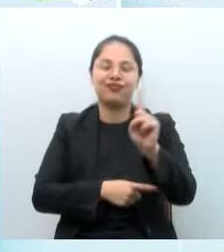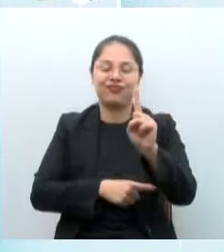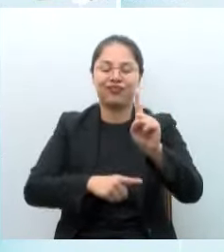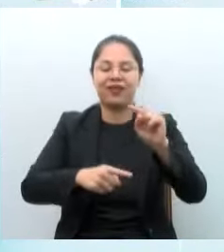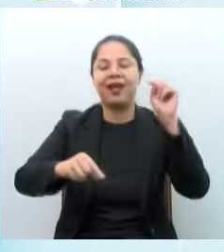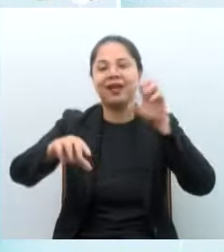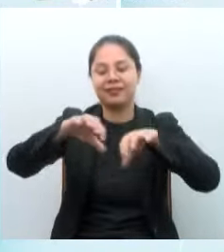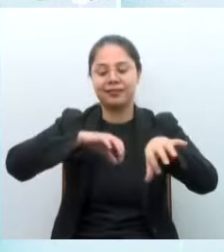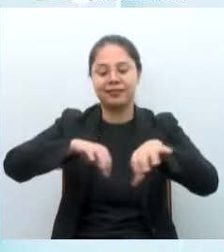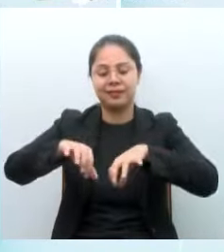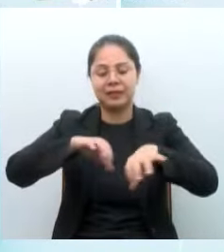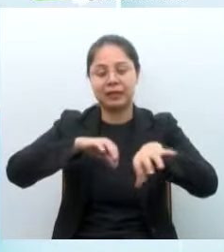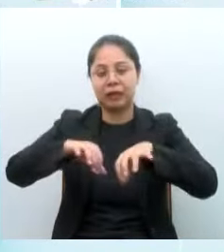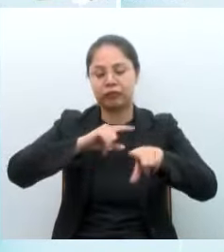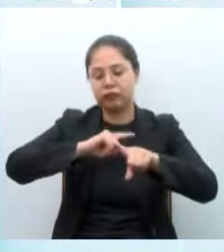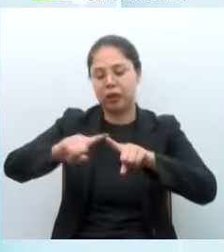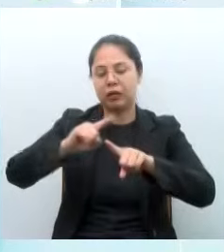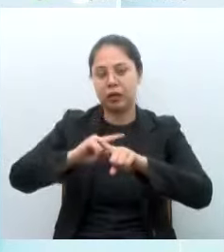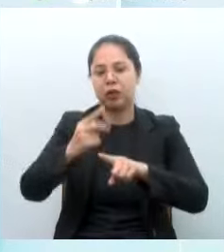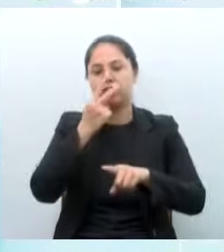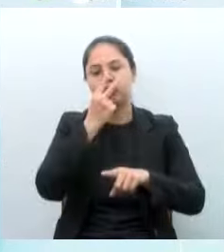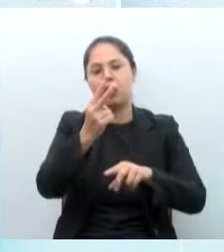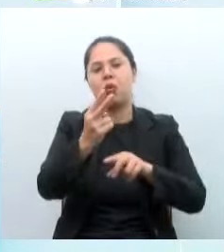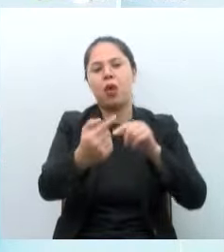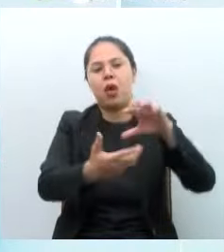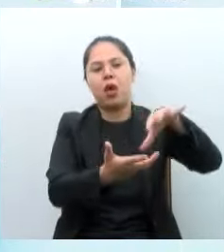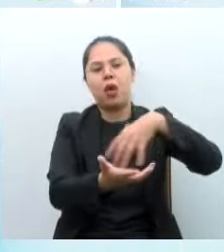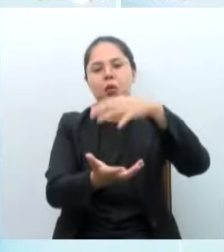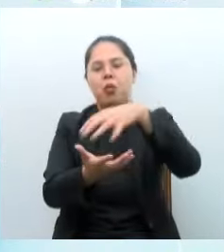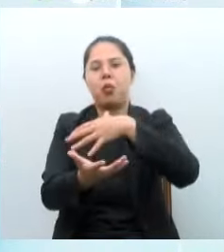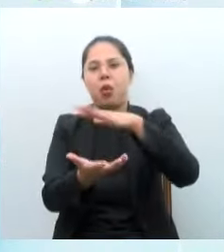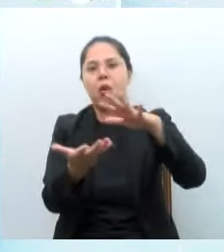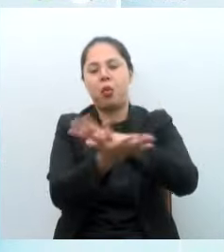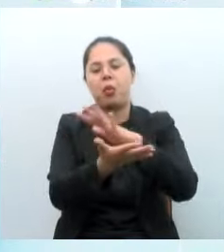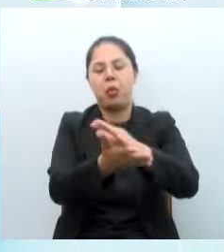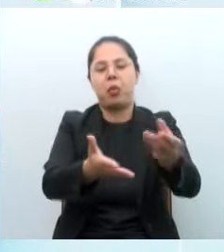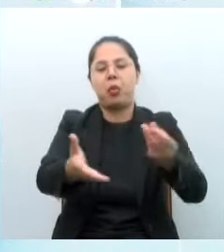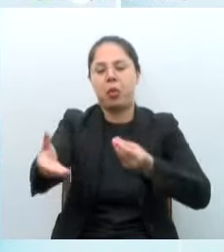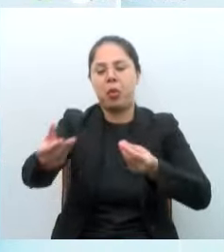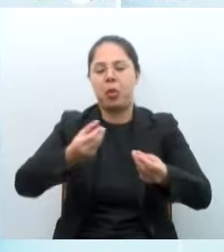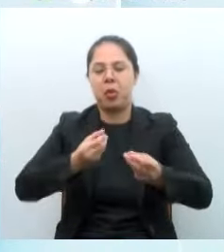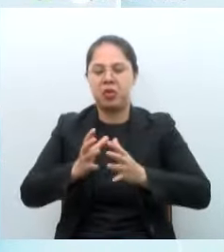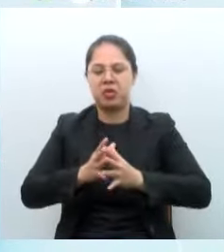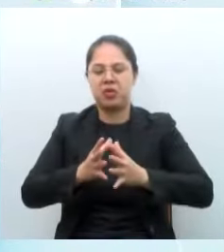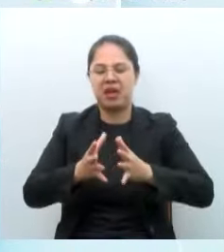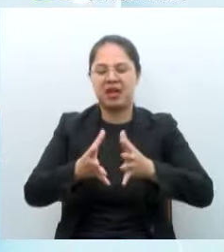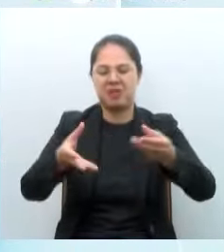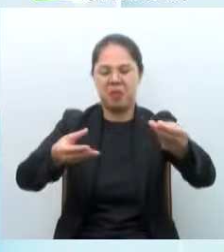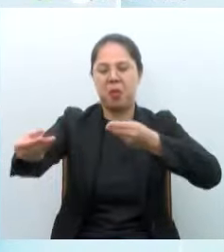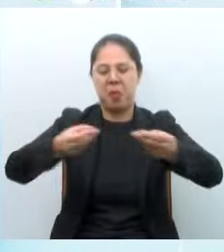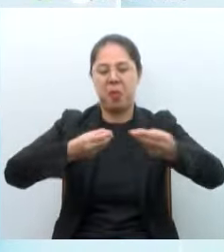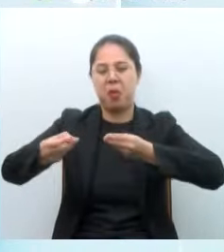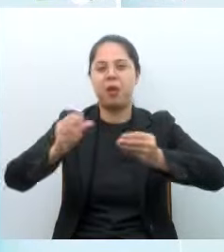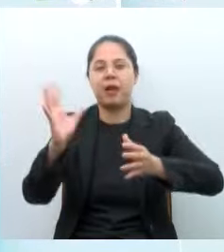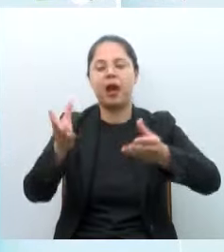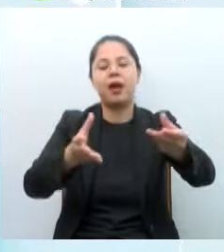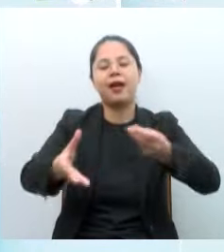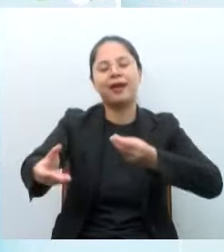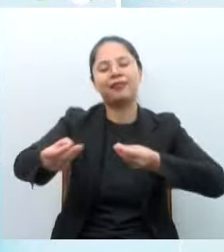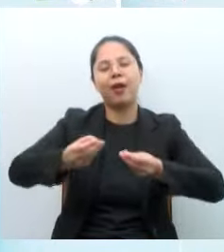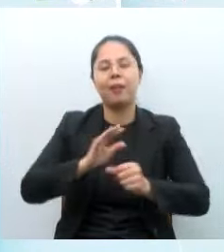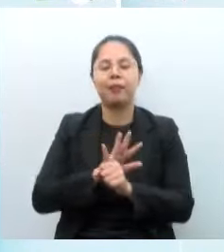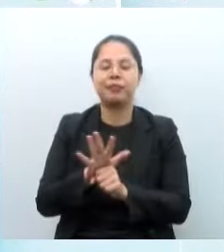แบบที่ว่าอาจจะรายงานน้อยลงหรือรายงานในคราวเดียวกันนะครับรูปแบบที่จะท